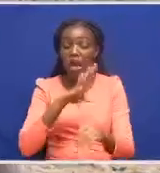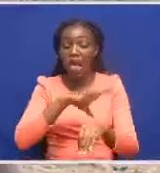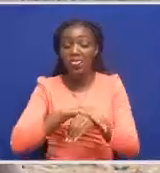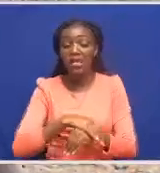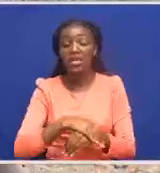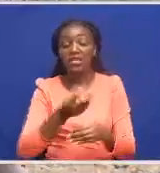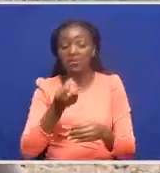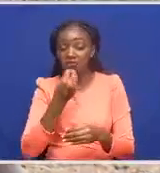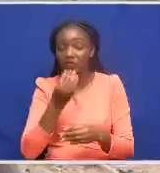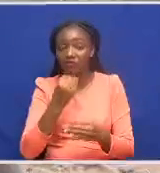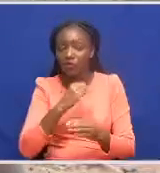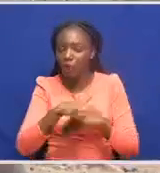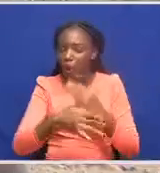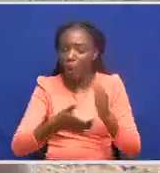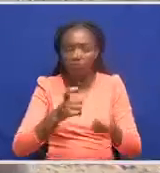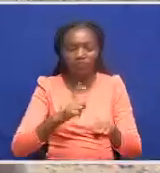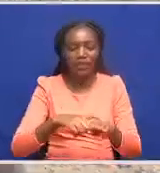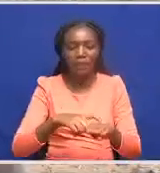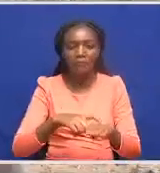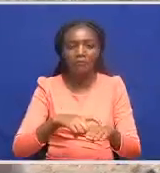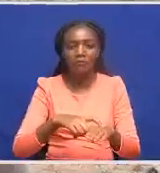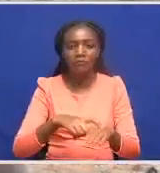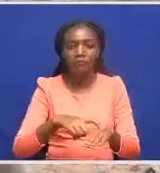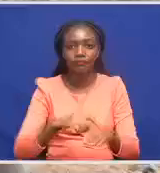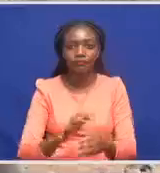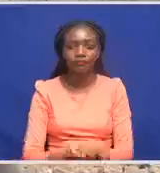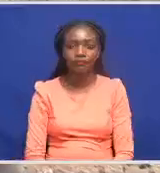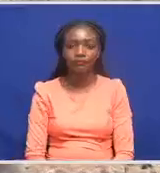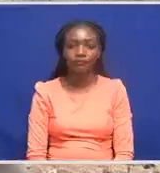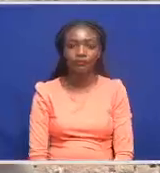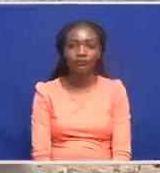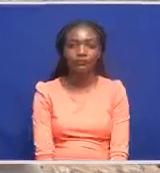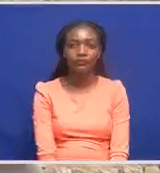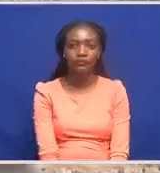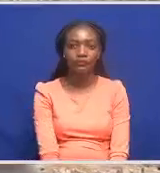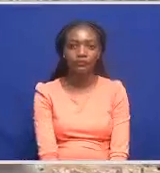lio kila jua linapotua. Andrin